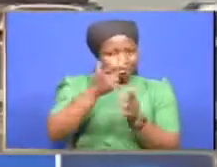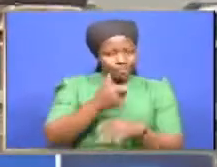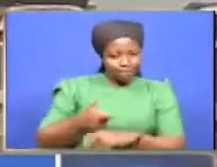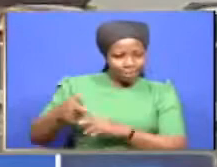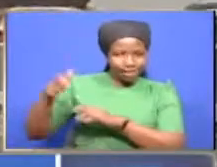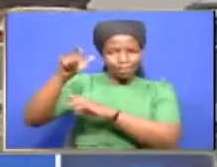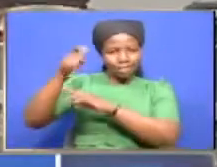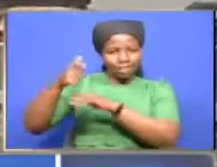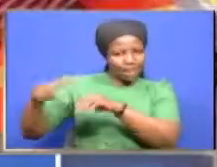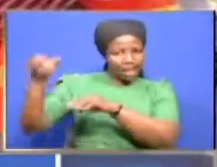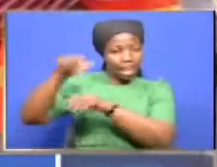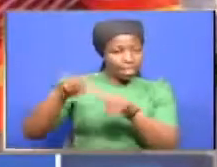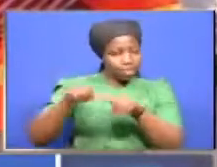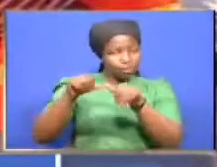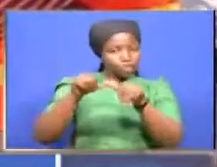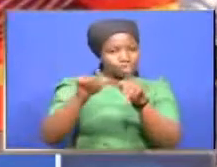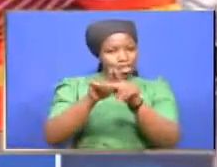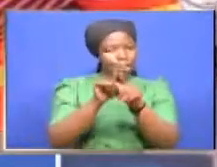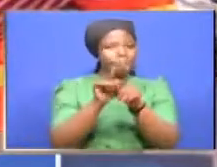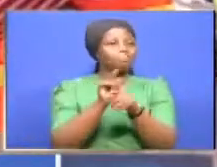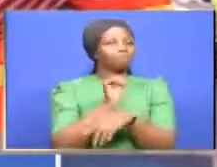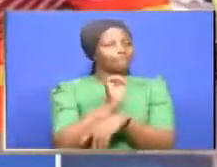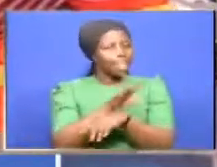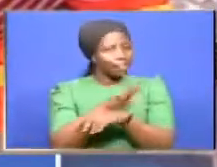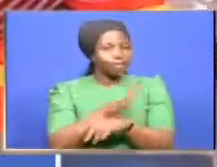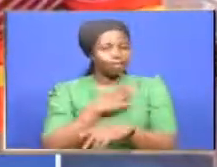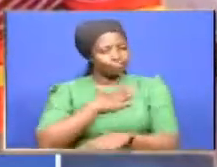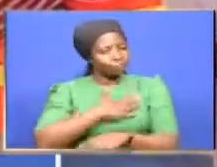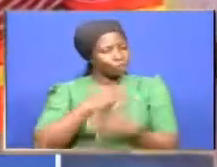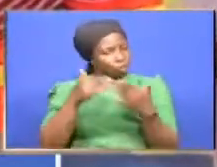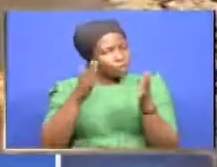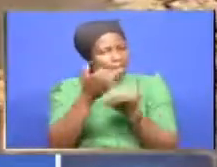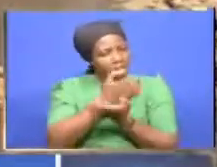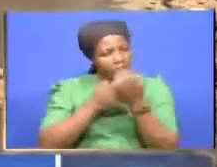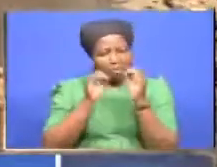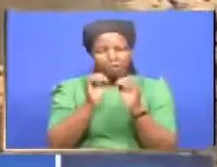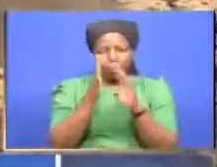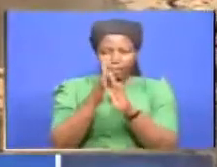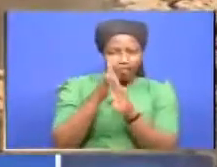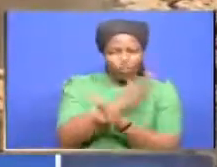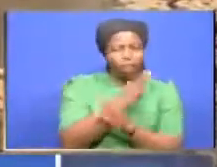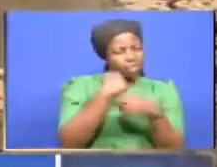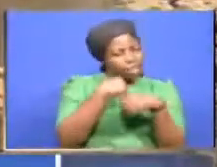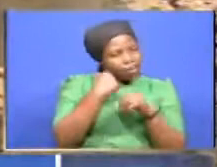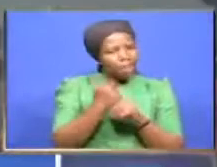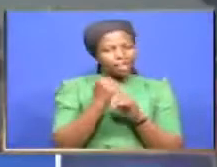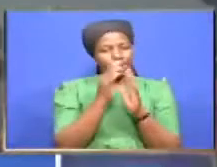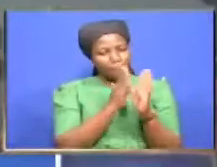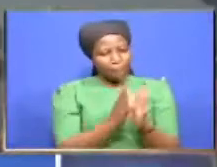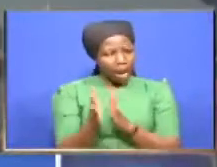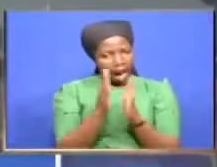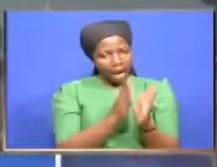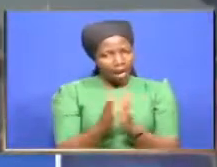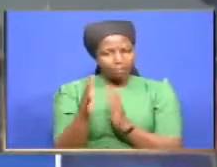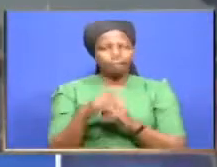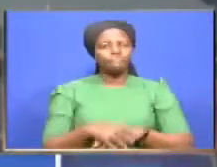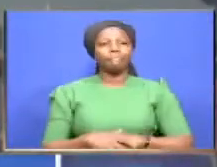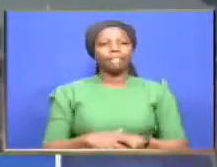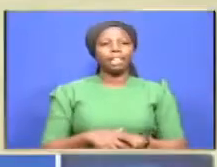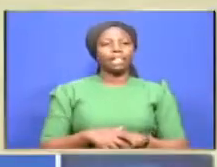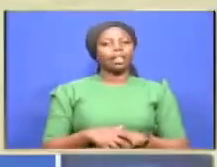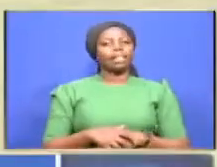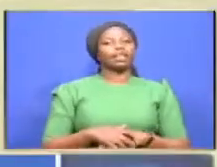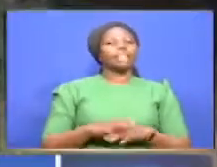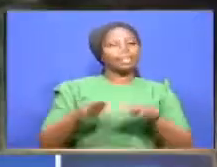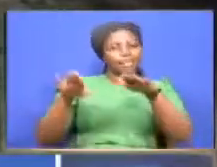kuongezeka, na akashauri dhidi ya uchumi kufunguliwa kabla ya mikakati ya maandalizi iliyokubaliwa kuwekwa. Kwa upande wake, naibu wa